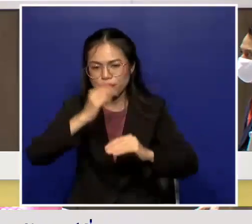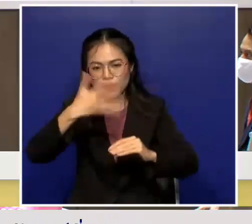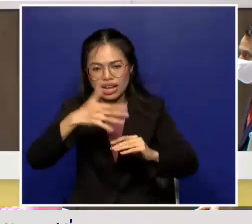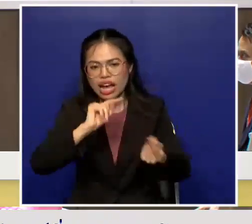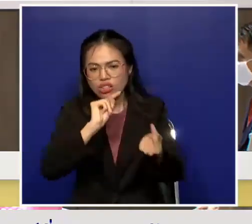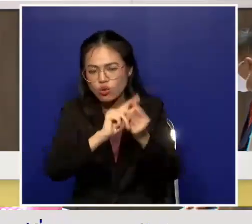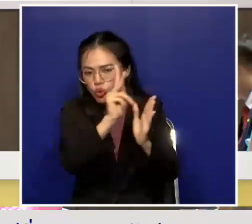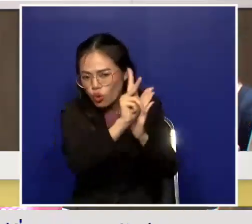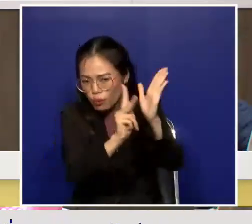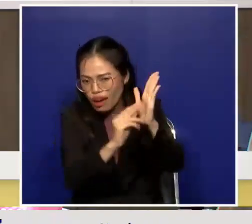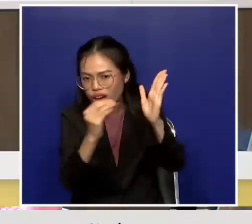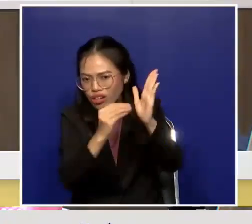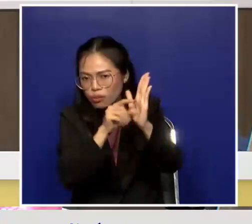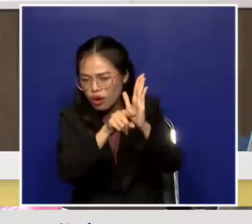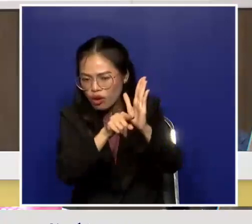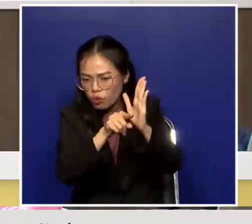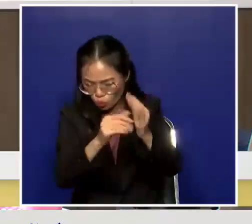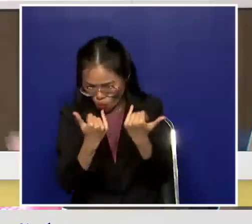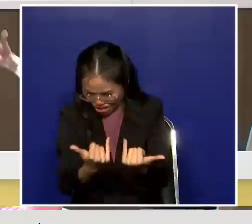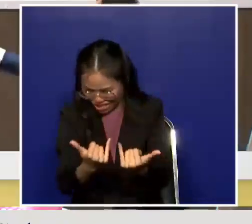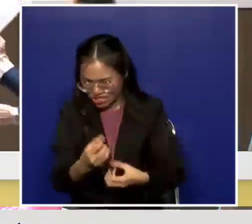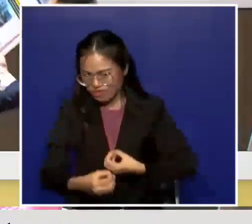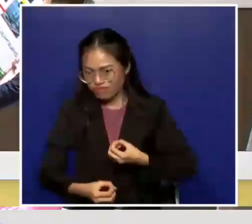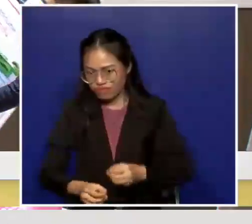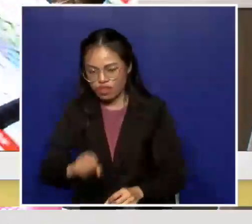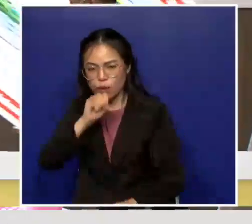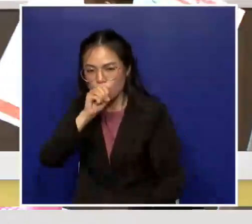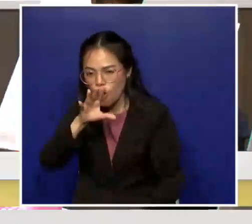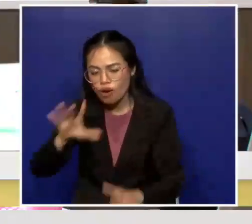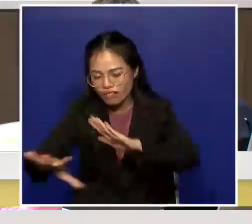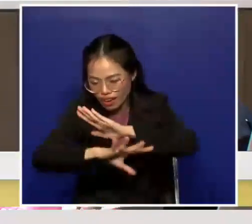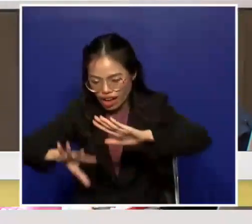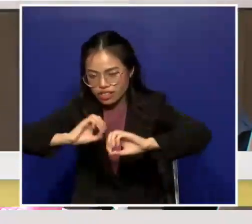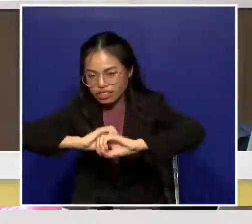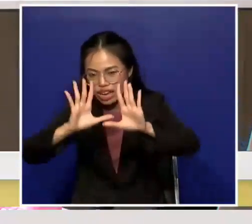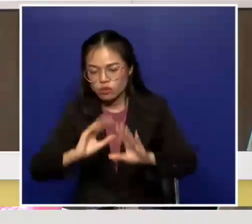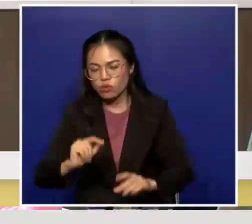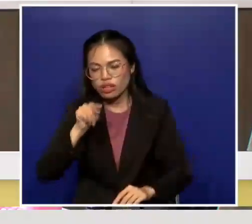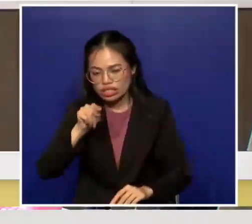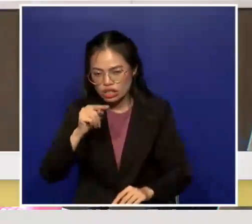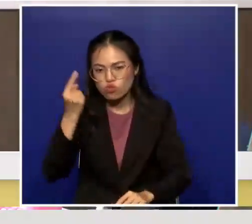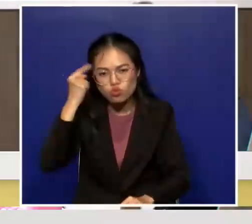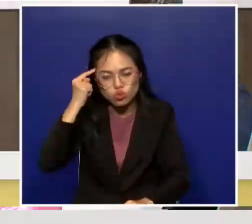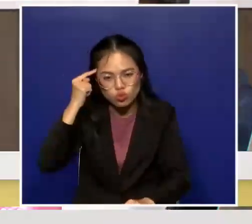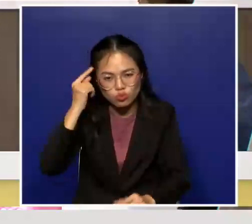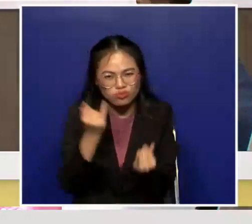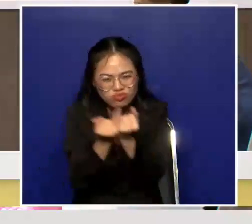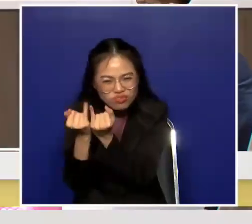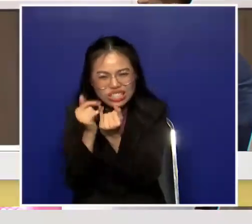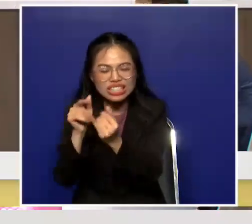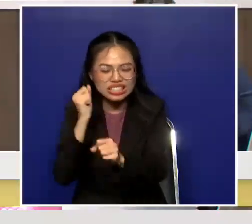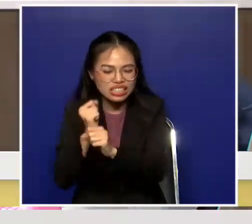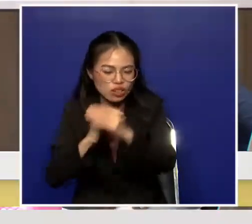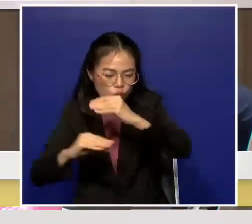ฉชัดเลยครับว่าประธานสโตนเฮนเนี่ยมีอำนาจอยู่ในกทมเห็นไหมครับนะเอื้อเจ้าสัวได้ทุกโครงการ